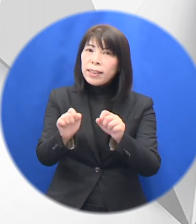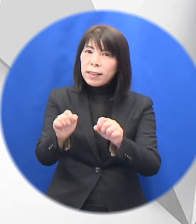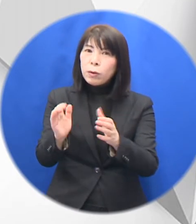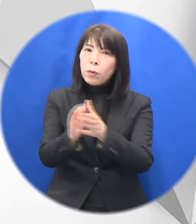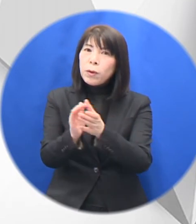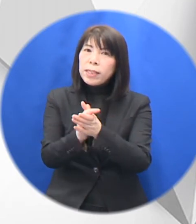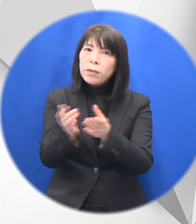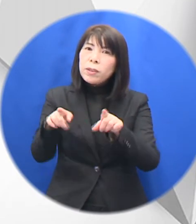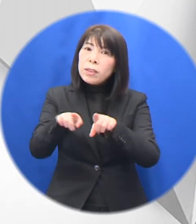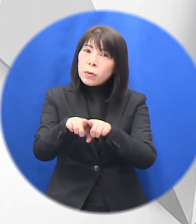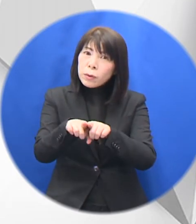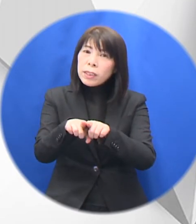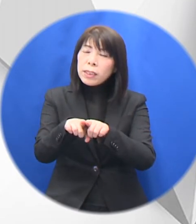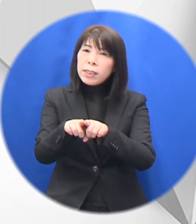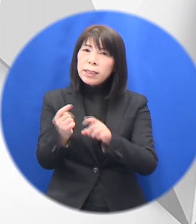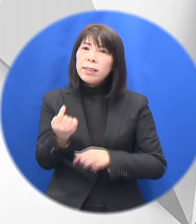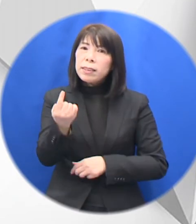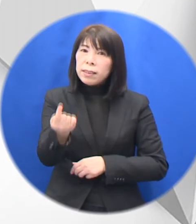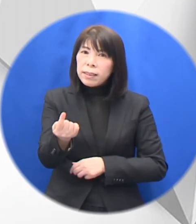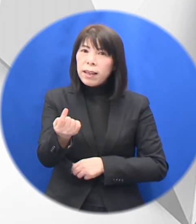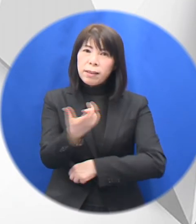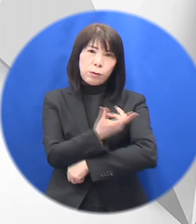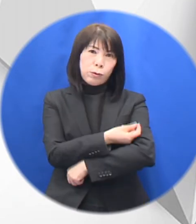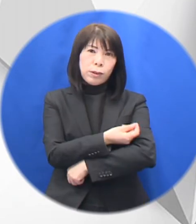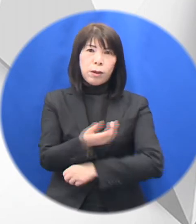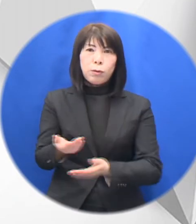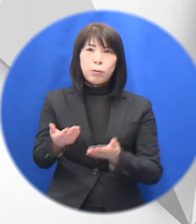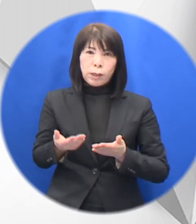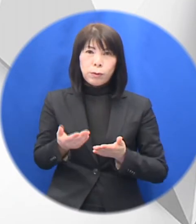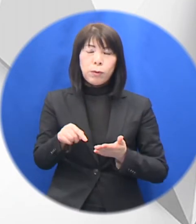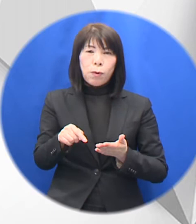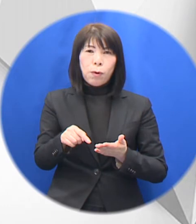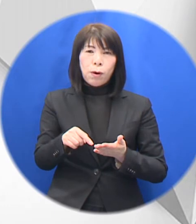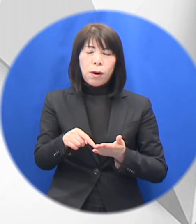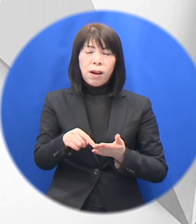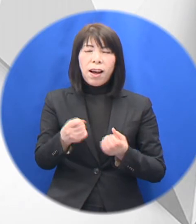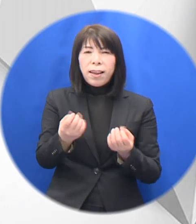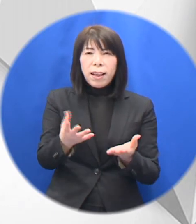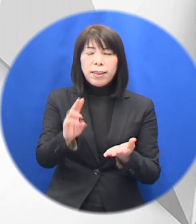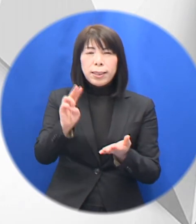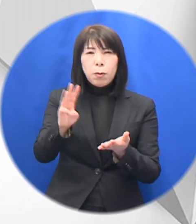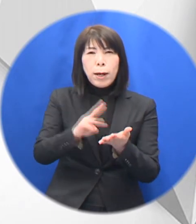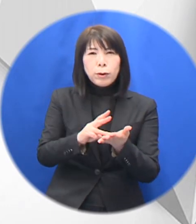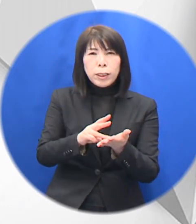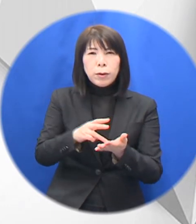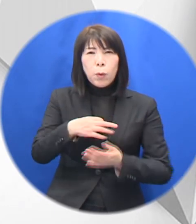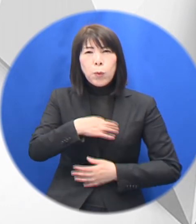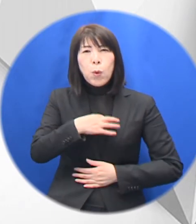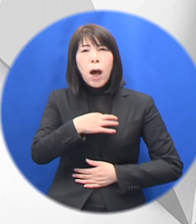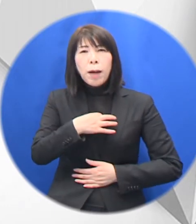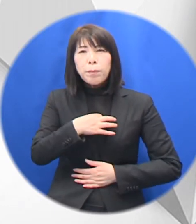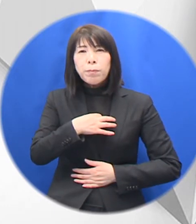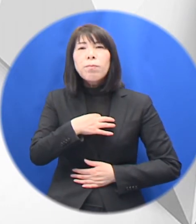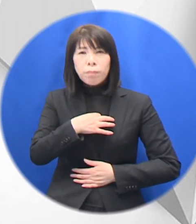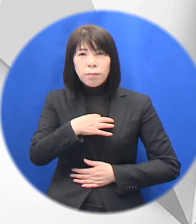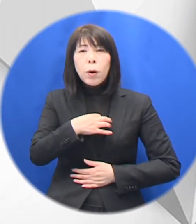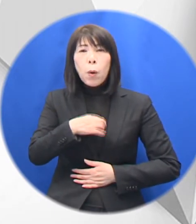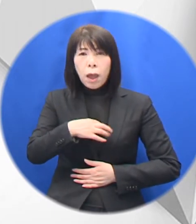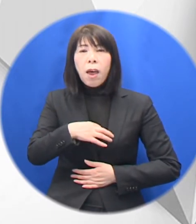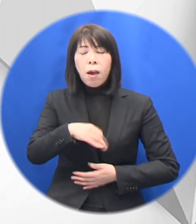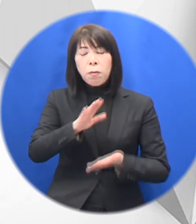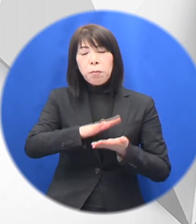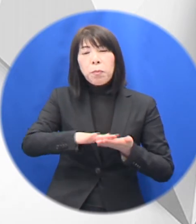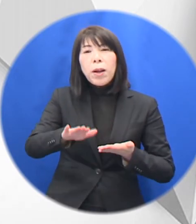れ立って受けていただくことで、この新しいそのワクチン接種の、恐怖心といいますかね、それのね、心のハードルを